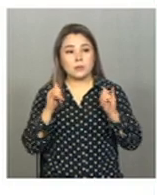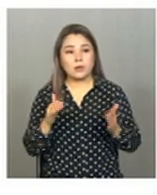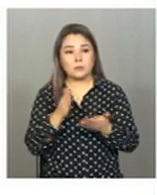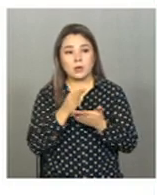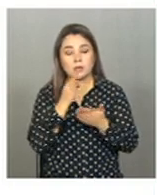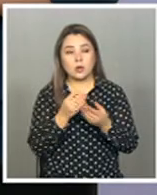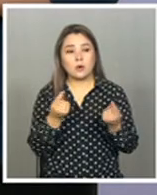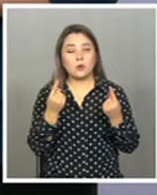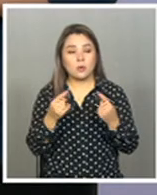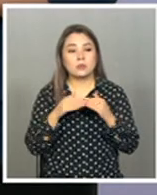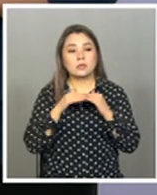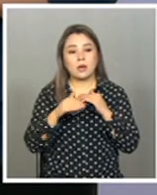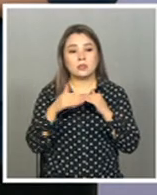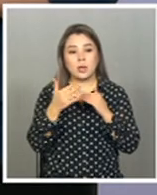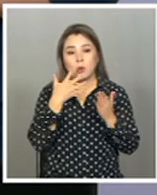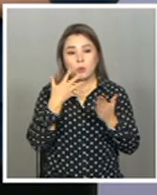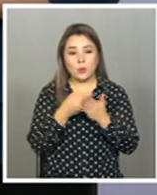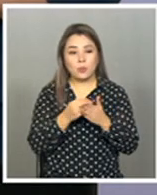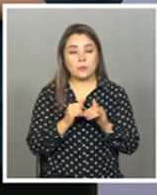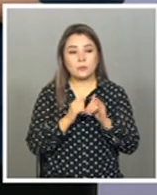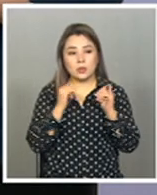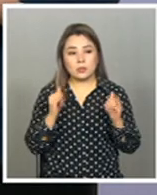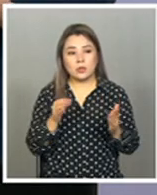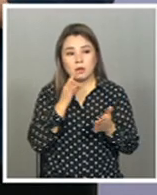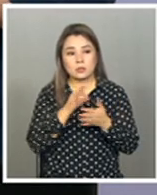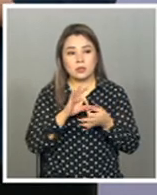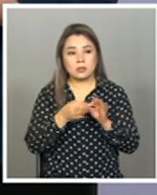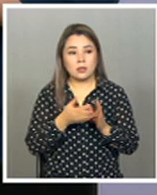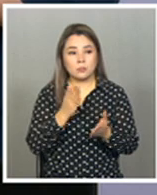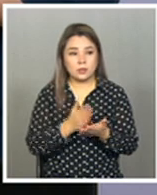далада өзіндік үстемдігін құрды.